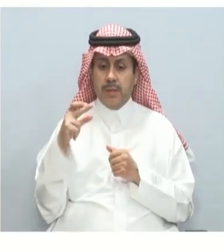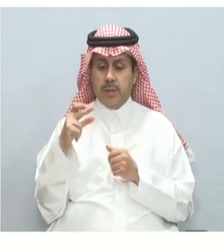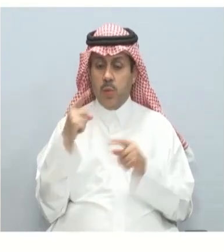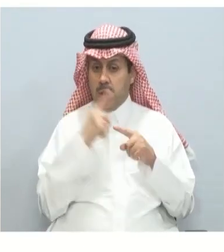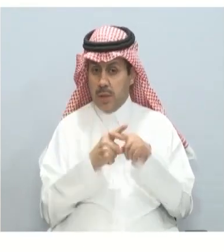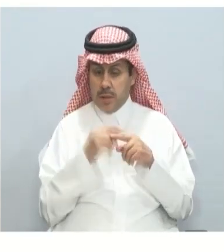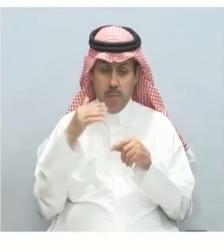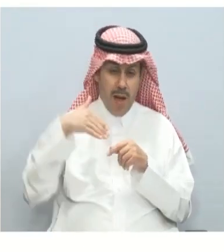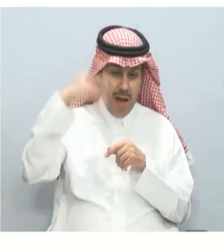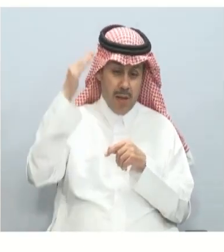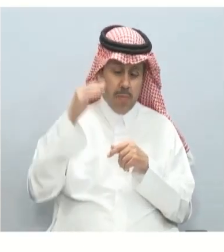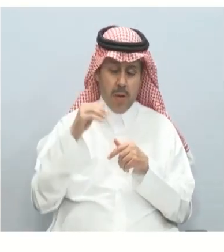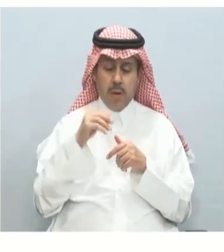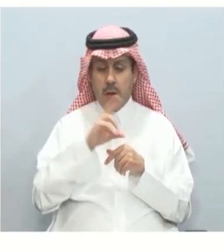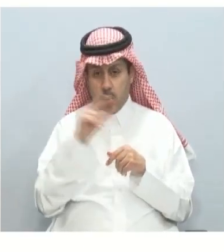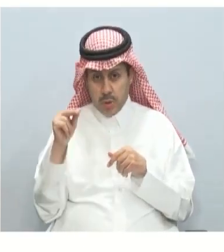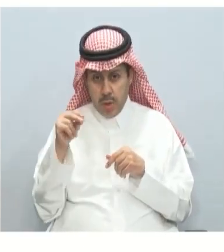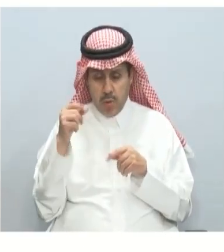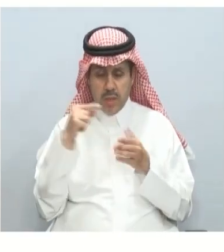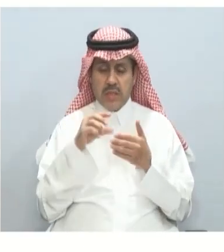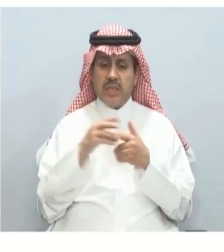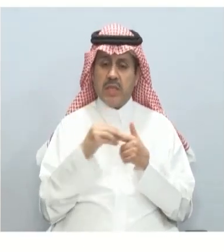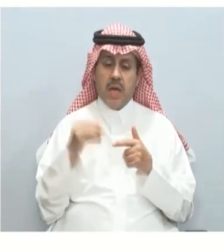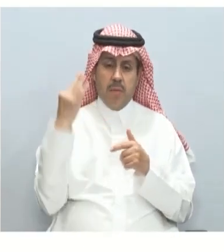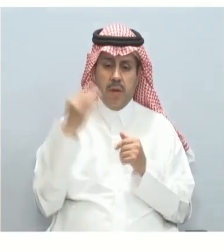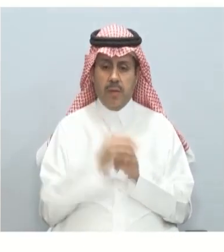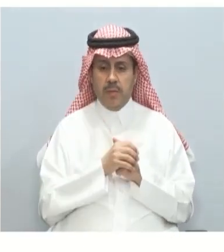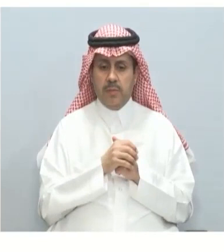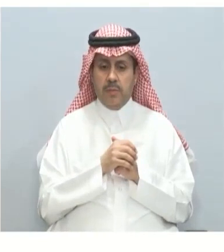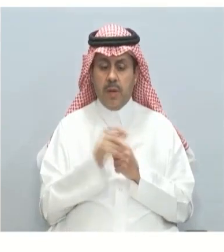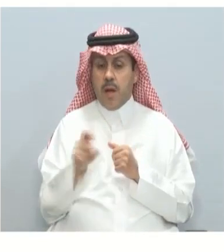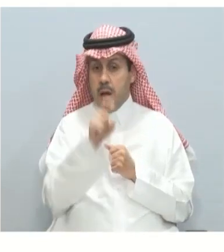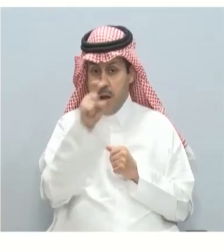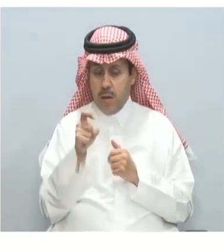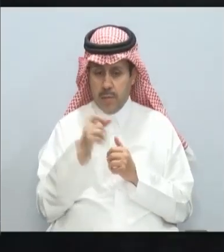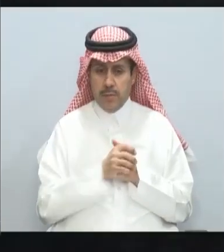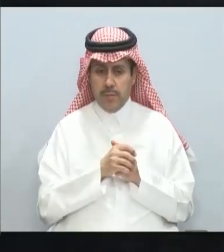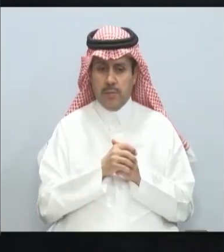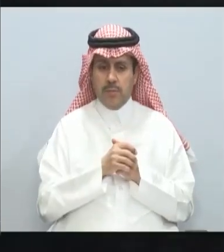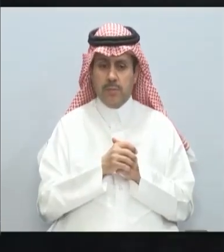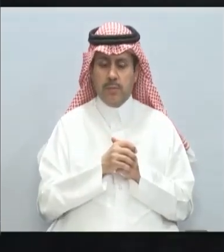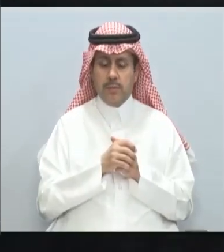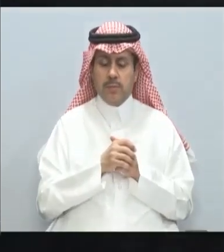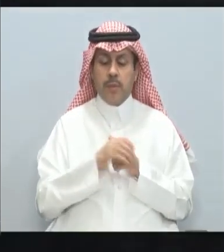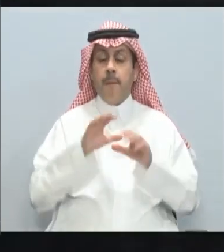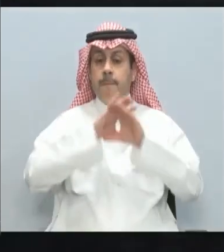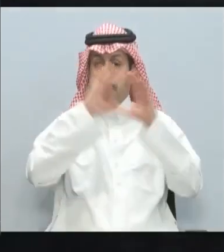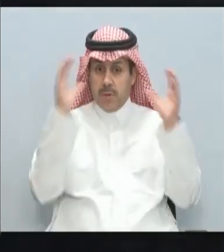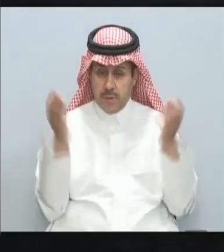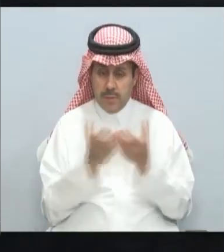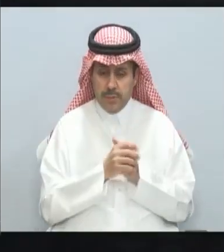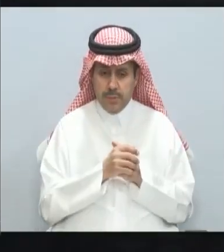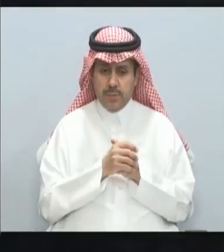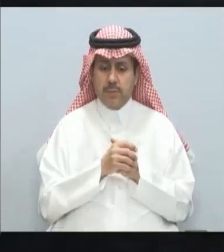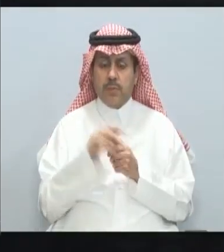اكبر او تساوي سالب 3 هذه اصغر قيمه طيب هل بتكون المدى